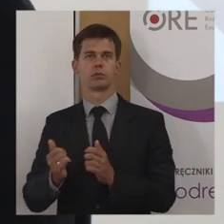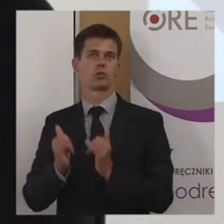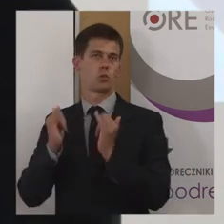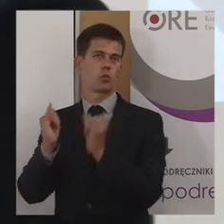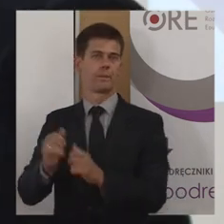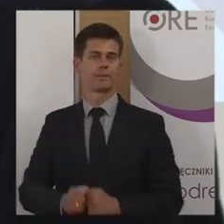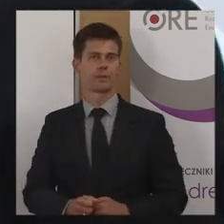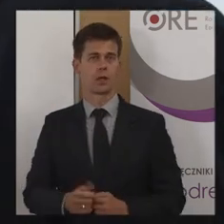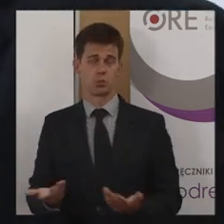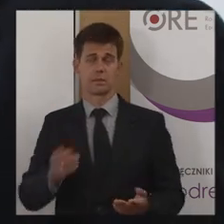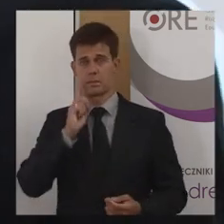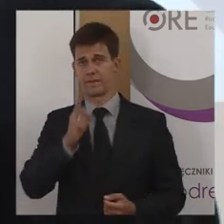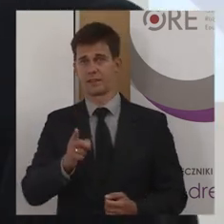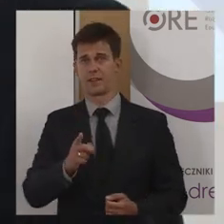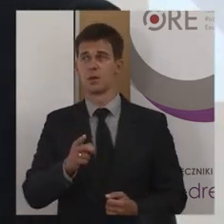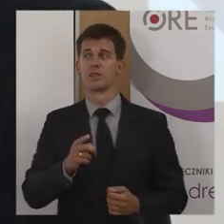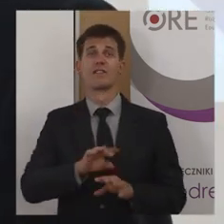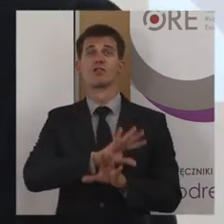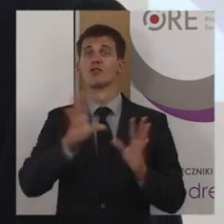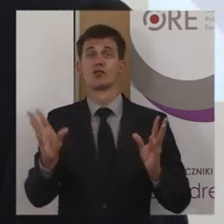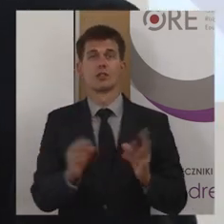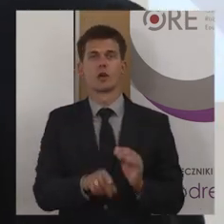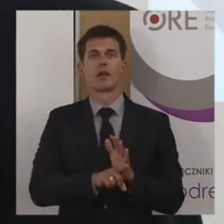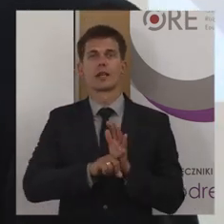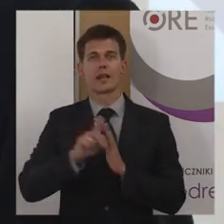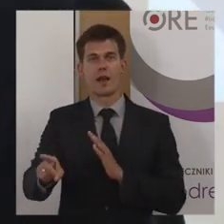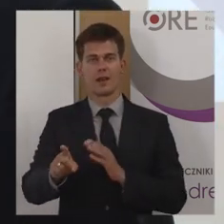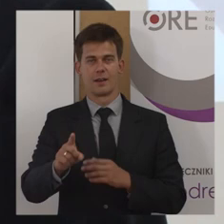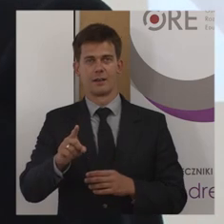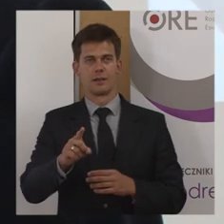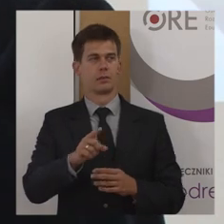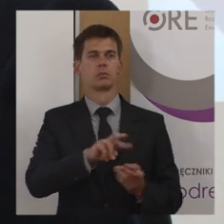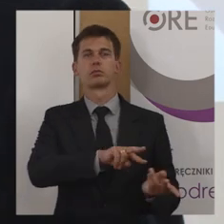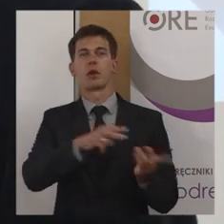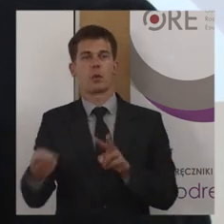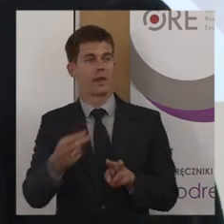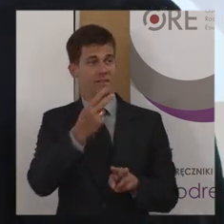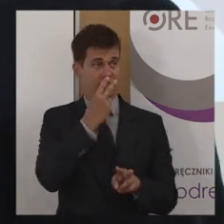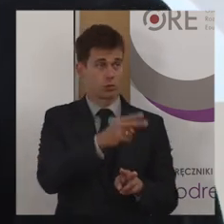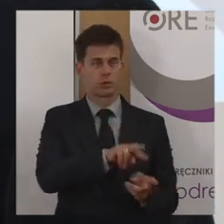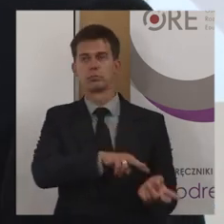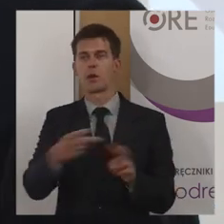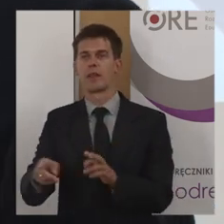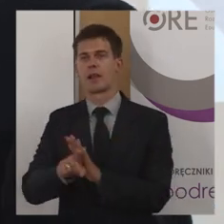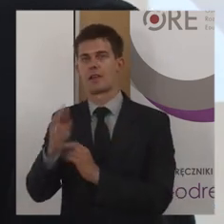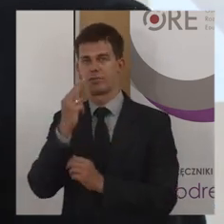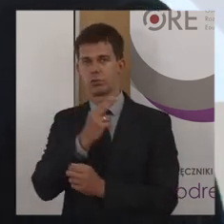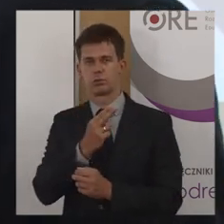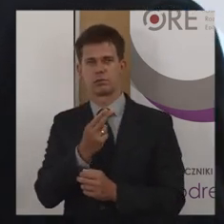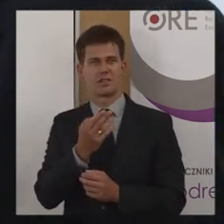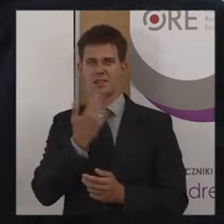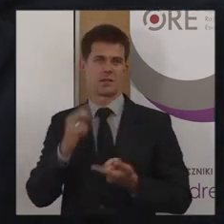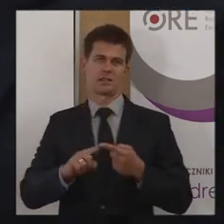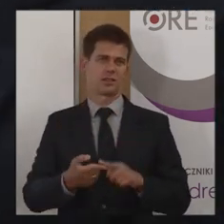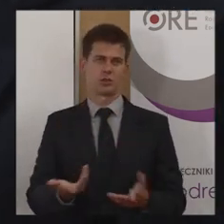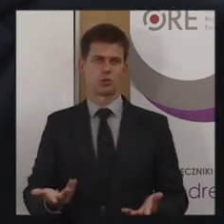Natomiast tak, zgadzam się, adaptowanie wszystkiego, jak leci w sposób mechaniczny, może być bez sensu. Można to zrobić, sensu w tym nie